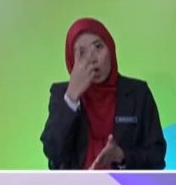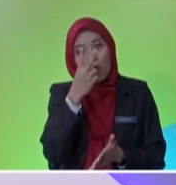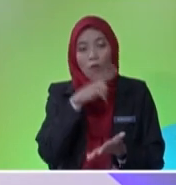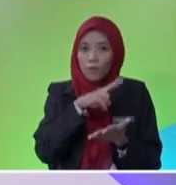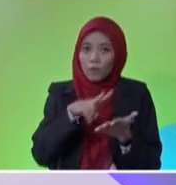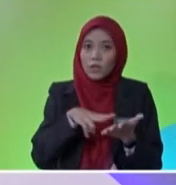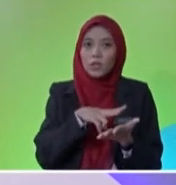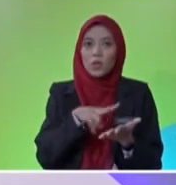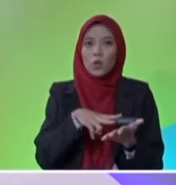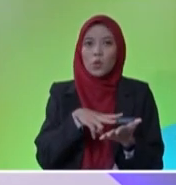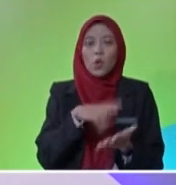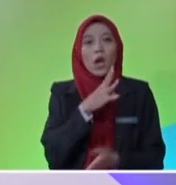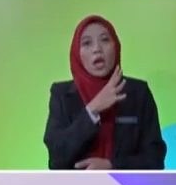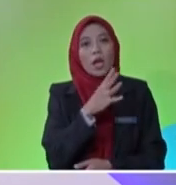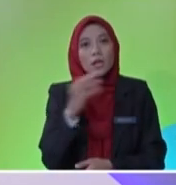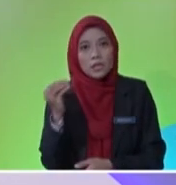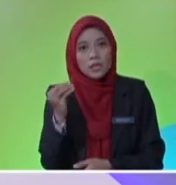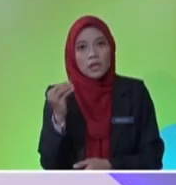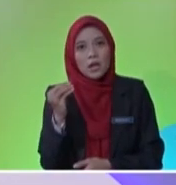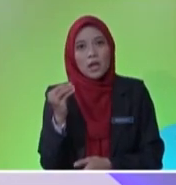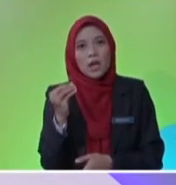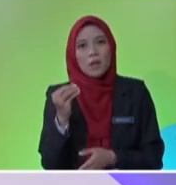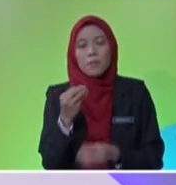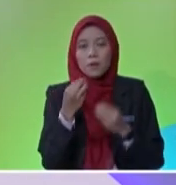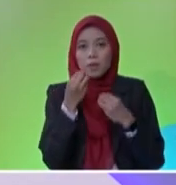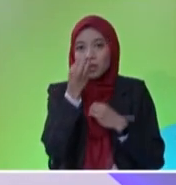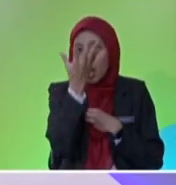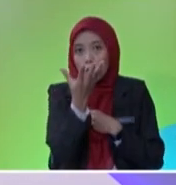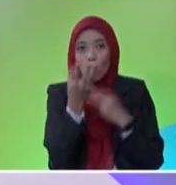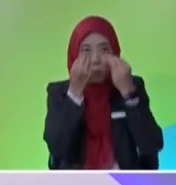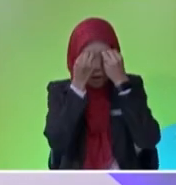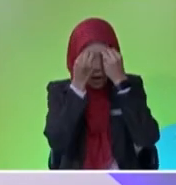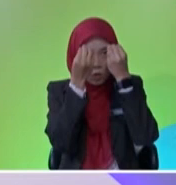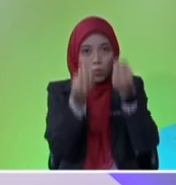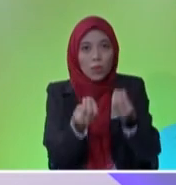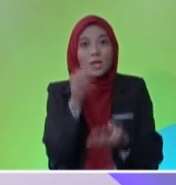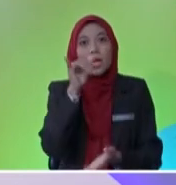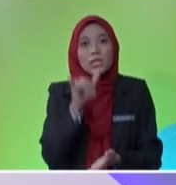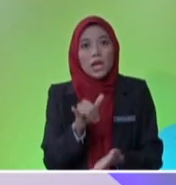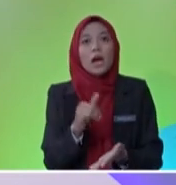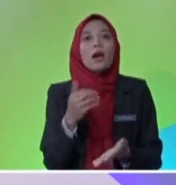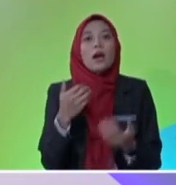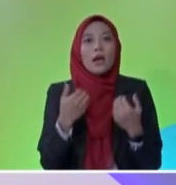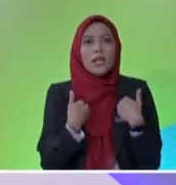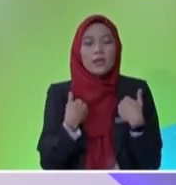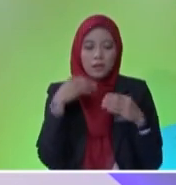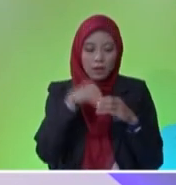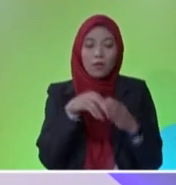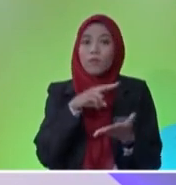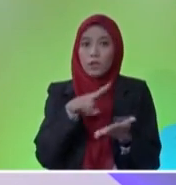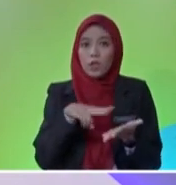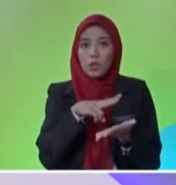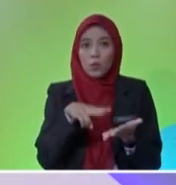seterusnya murid akan mencatat seberapa banyak maklumat yang terdapat di dalam video tersebut dan disitu nanti